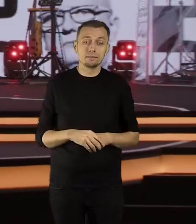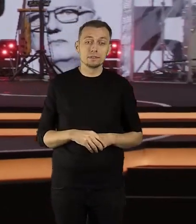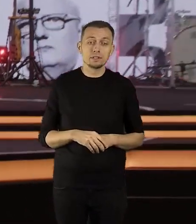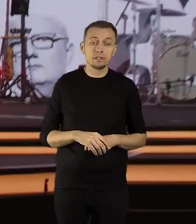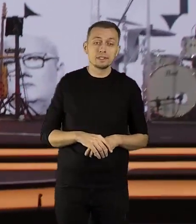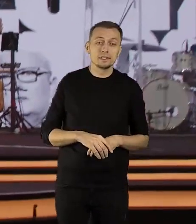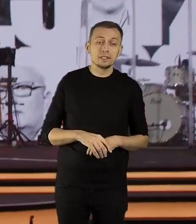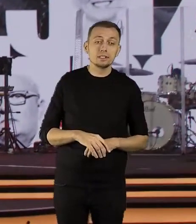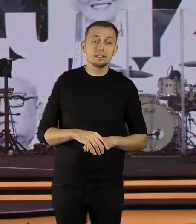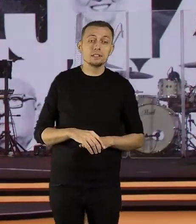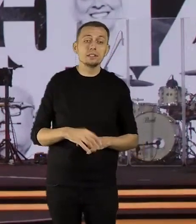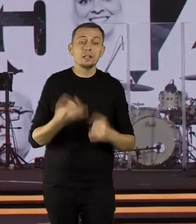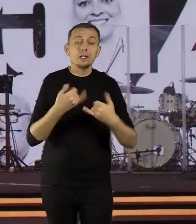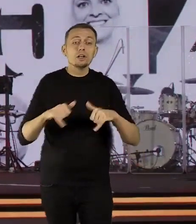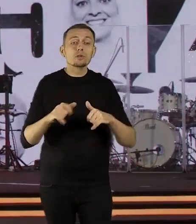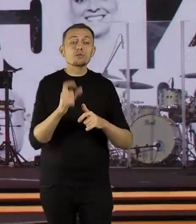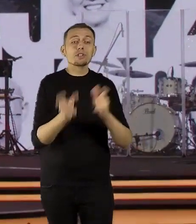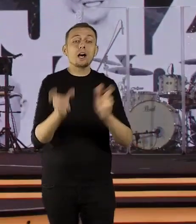mistrz świata.